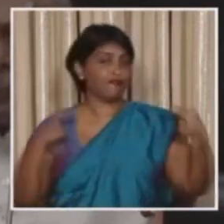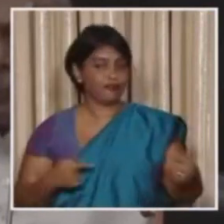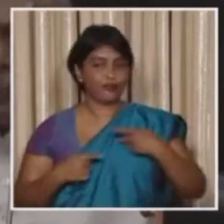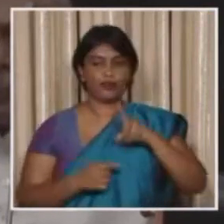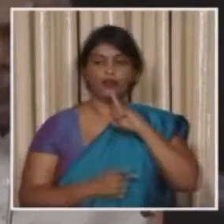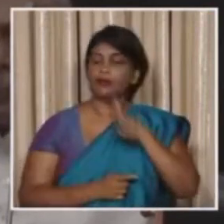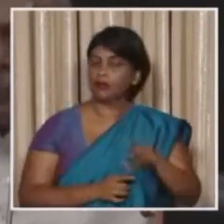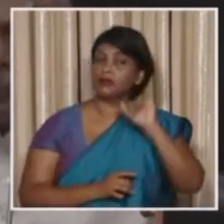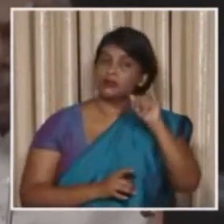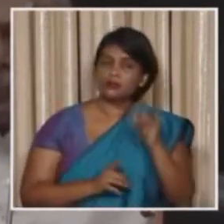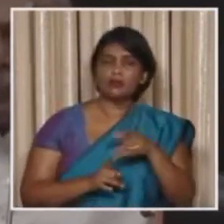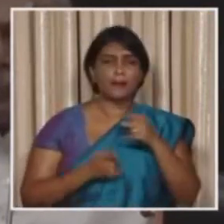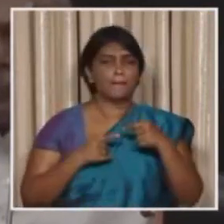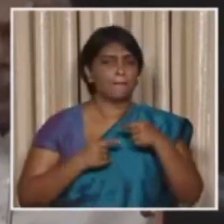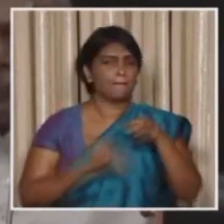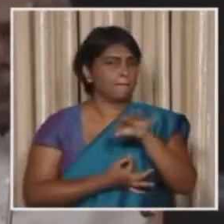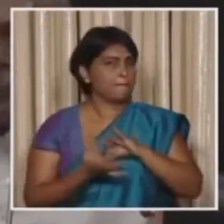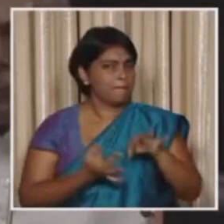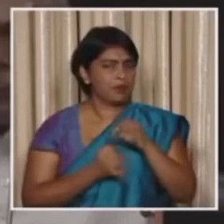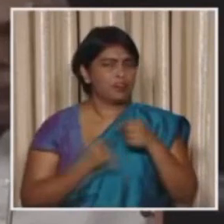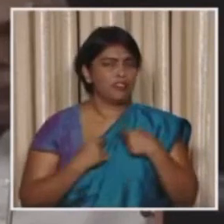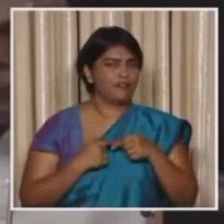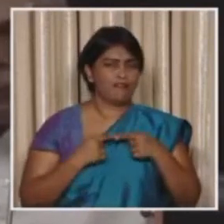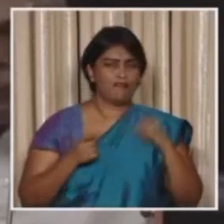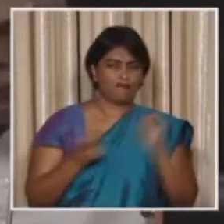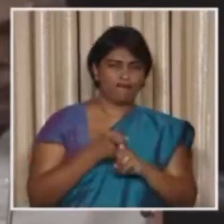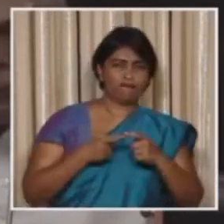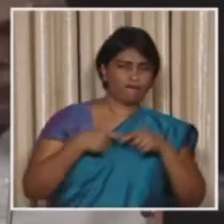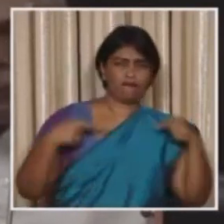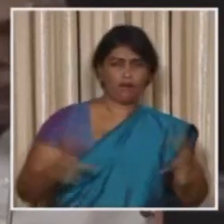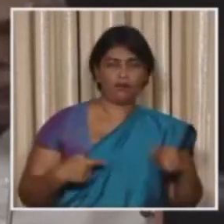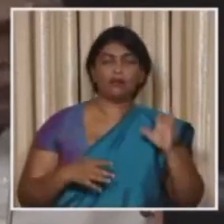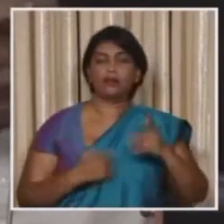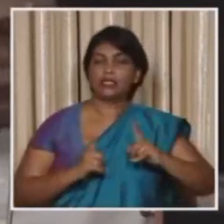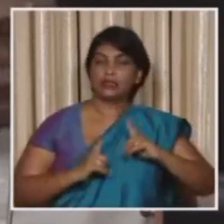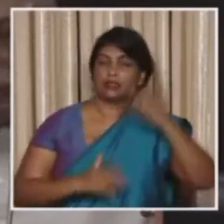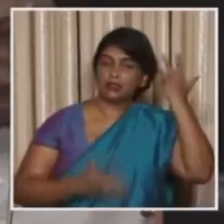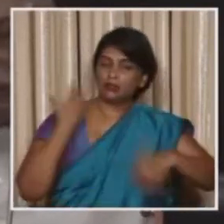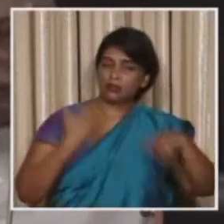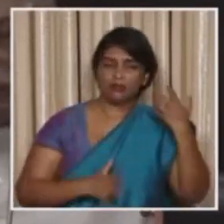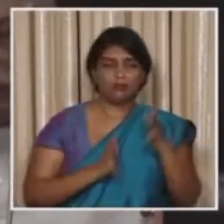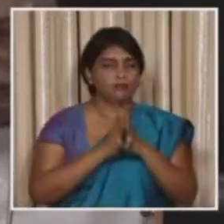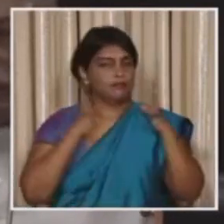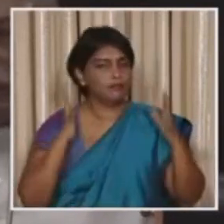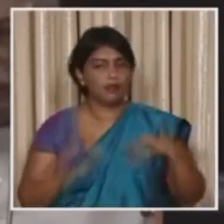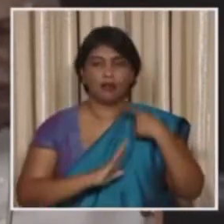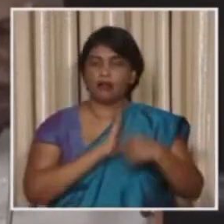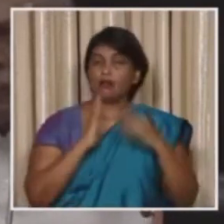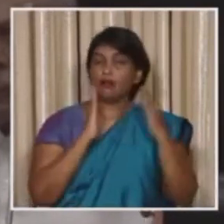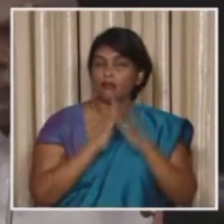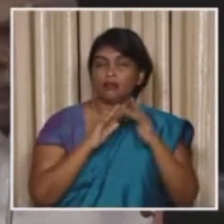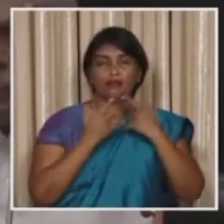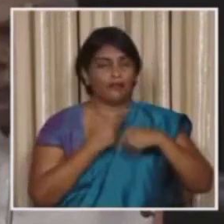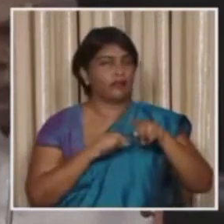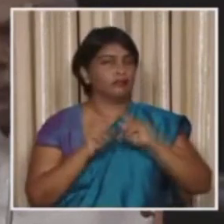අතර තවත් අය ප්‍රජාතන්ත්‍ර විරෝධී ලෙස ඊට විරුද්ධ වුණා. ජීවිත ගණනාවක් අහිමි වුණා. රටේ දීපල හා